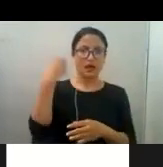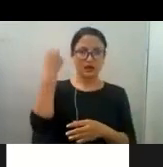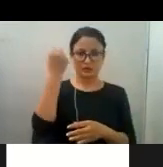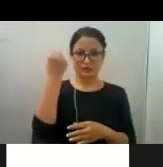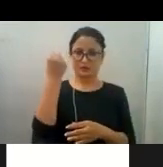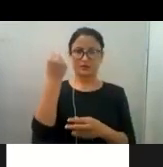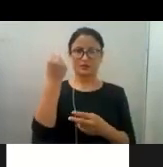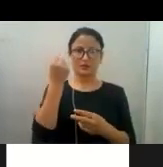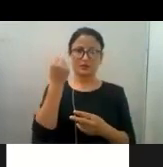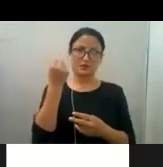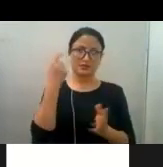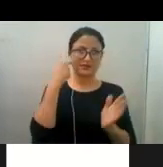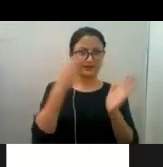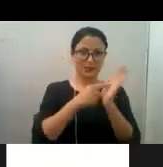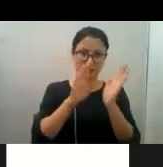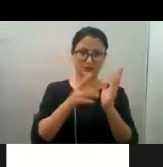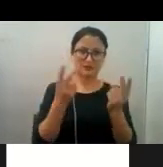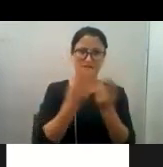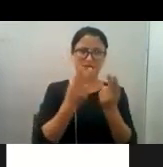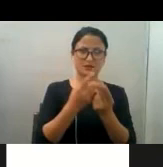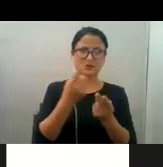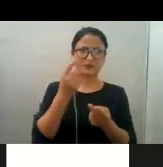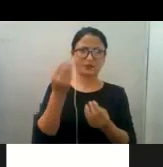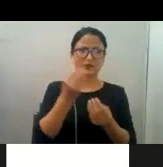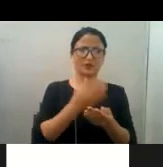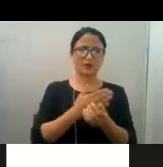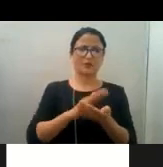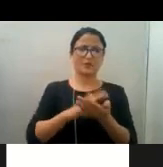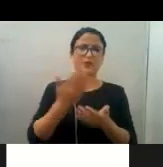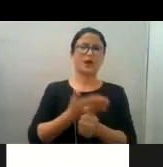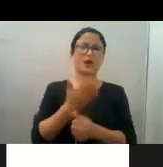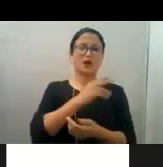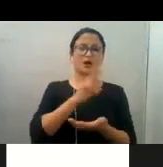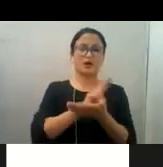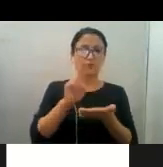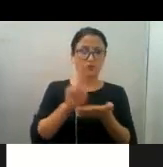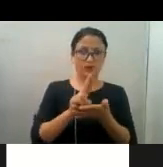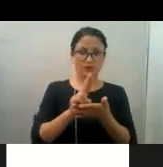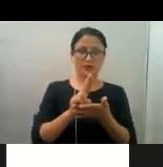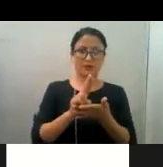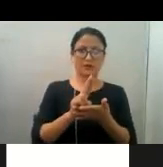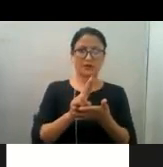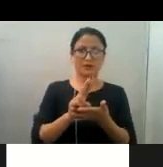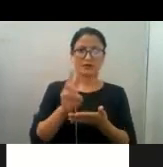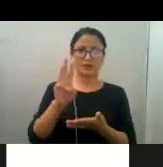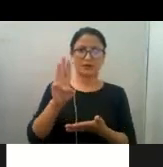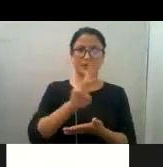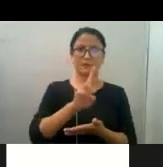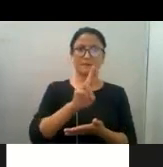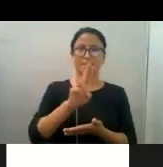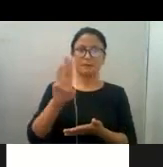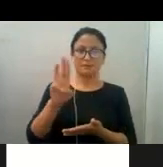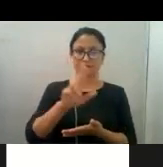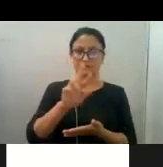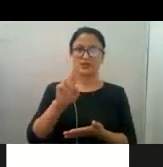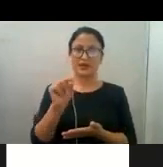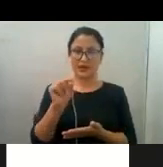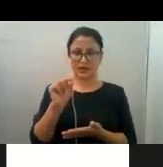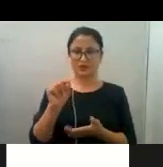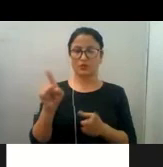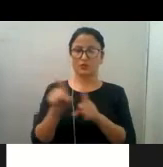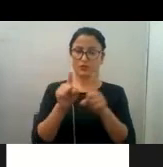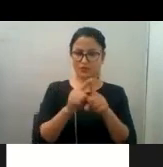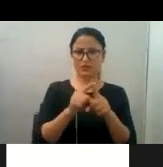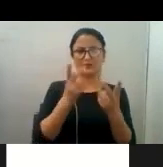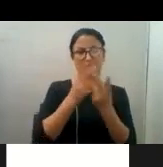रूपमा चाहिँ आएका छन्। जस्तो केही महिना अगाडिको हामीले भैरवाको केस हेऱ्यौँ, मङ्गिरा पासीको केस हेऱ्यौँ भने पनि ती कुराहरू